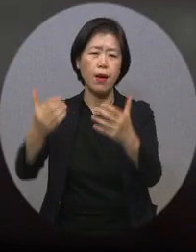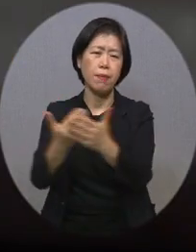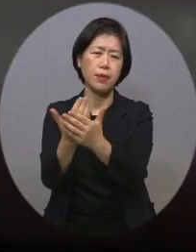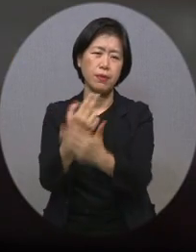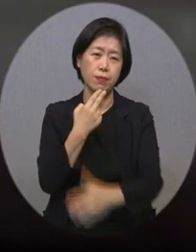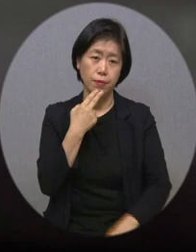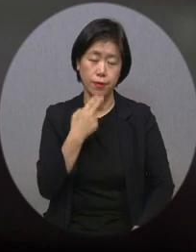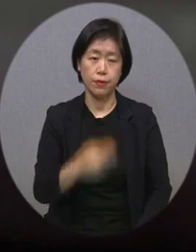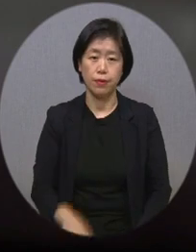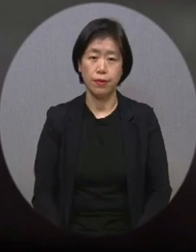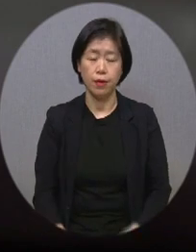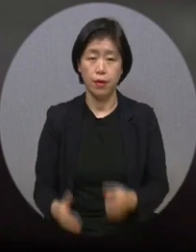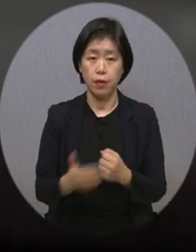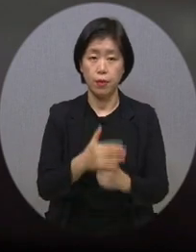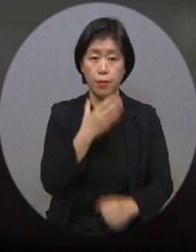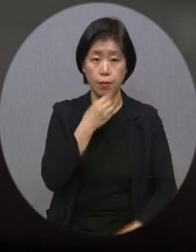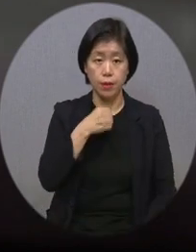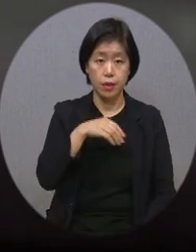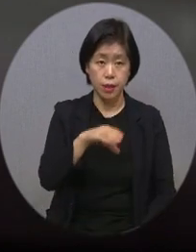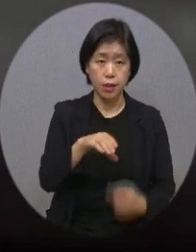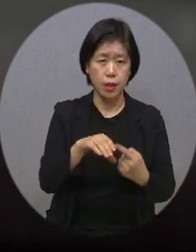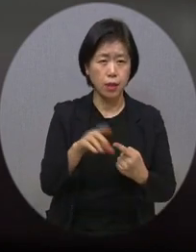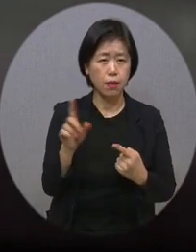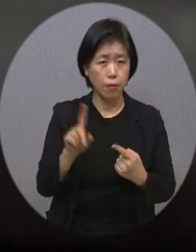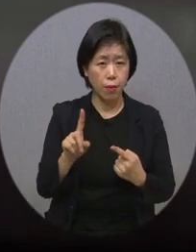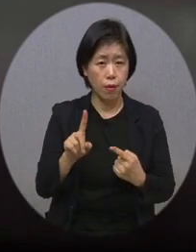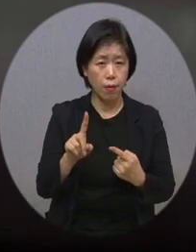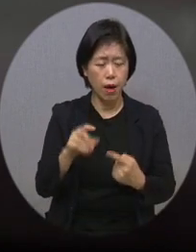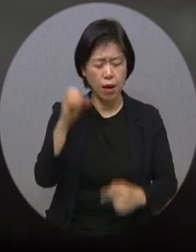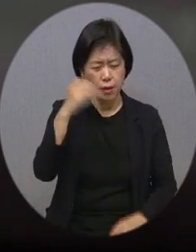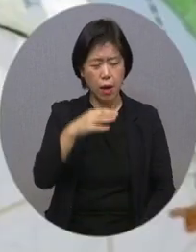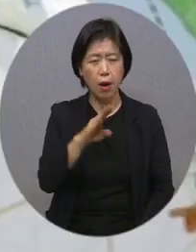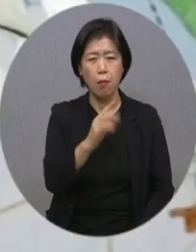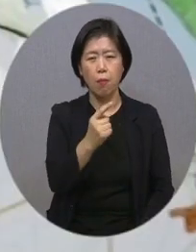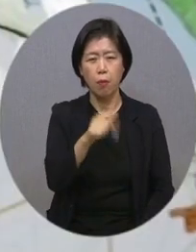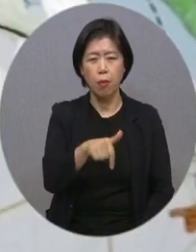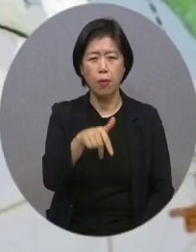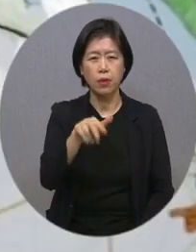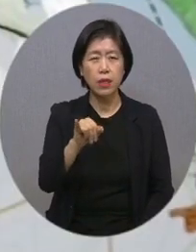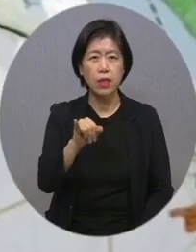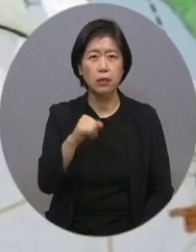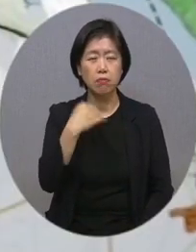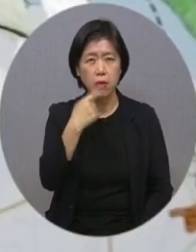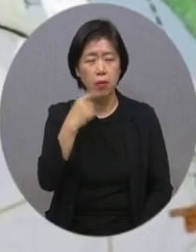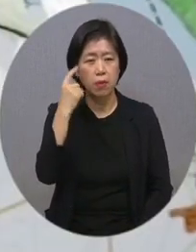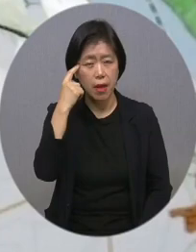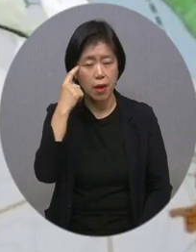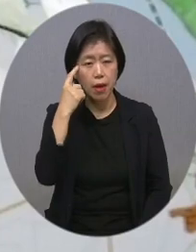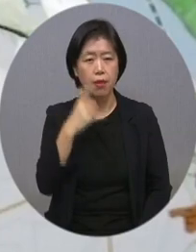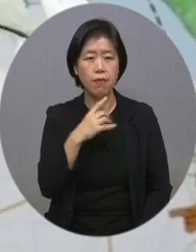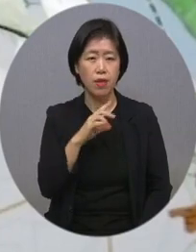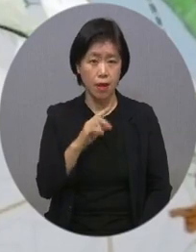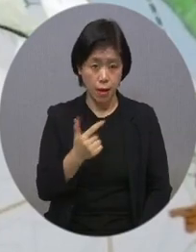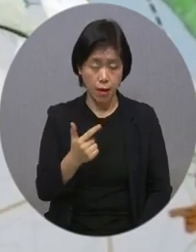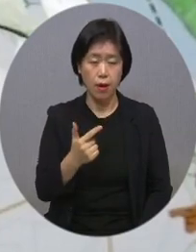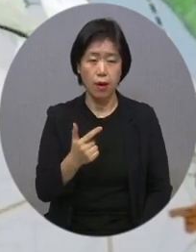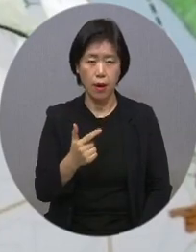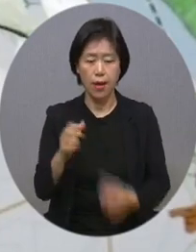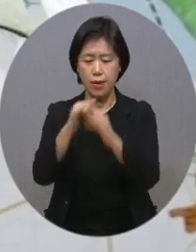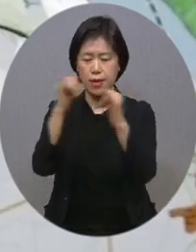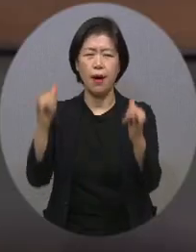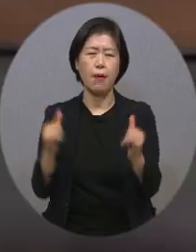저는 복지라는 개념이 단순히 복지의 개념이 아니라 우리 사회 전체의 개념이다라고 생각을 해요.